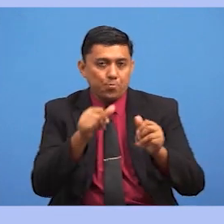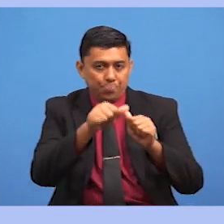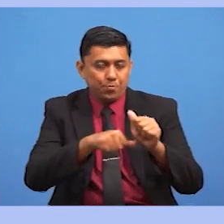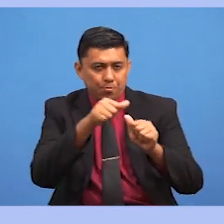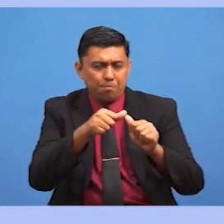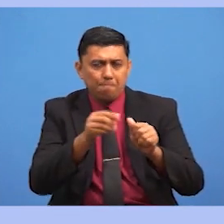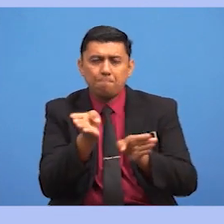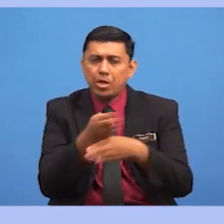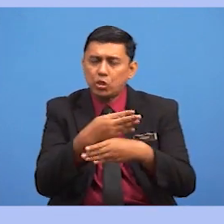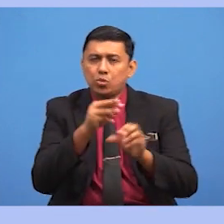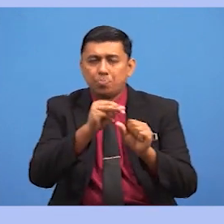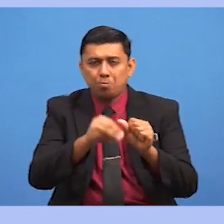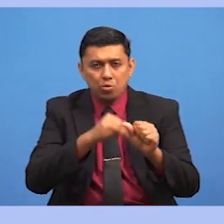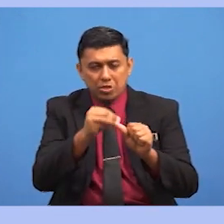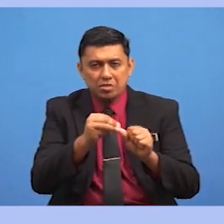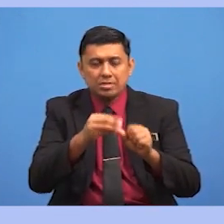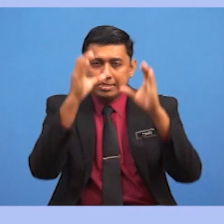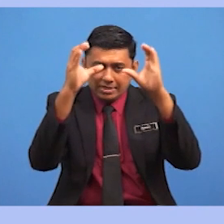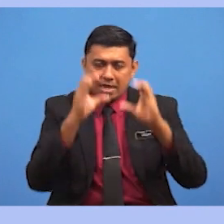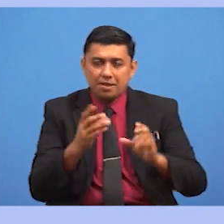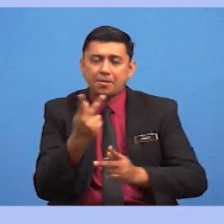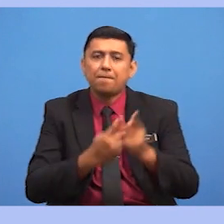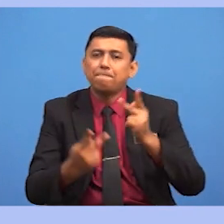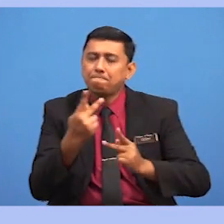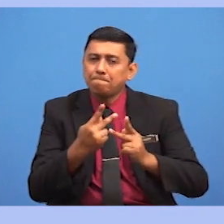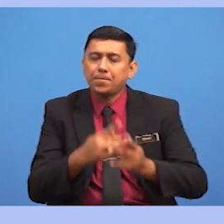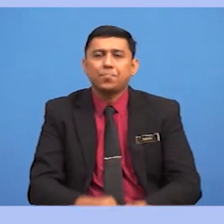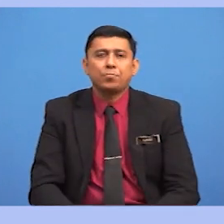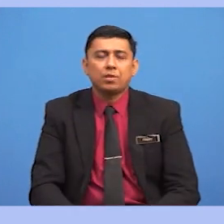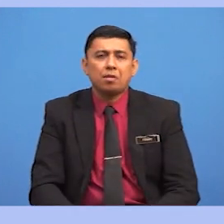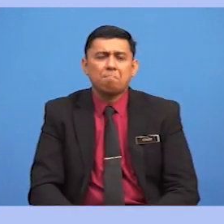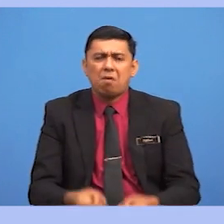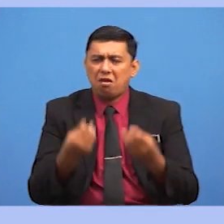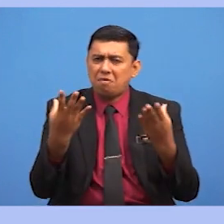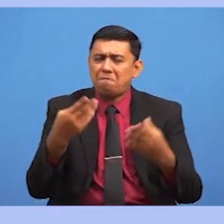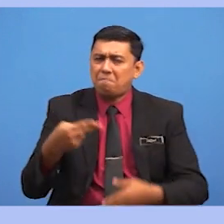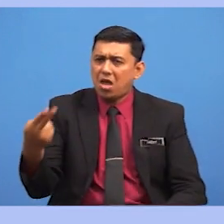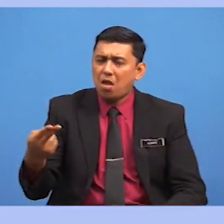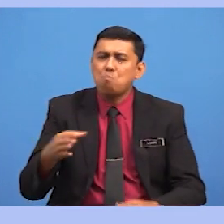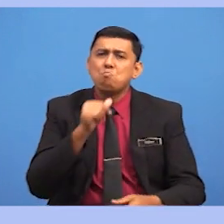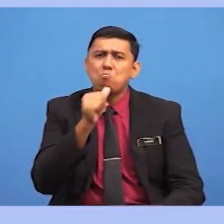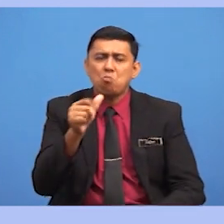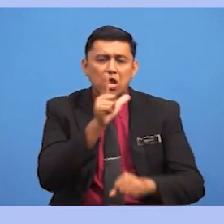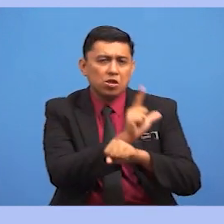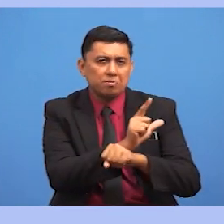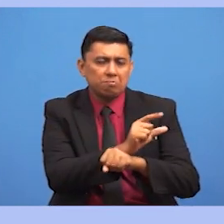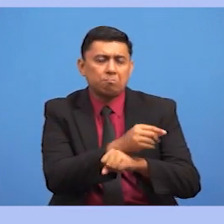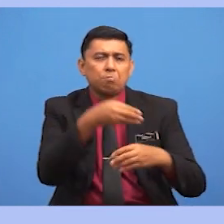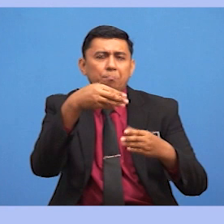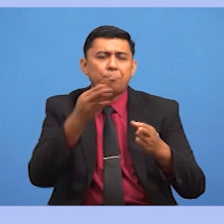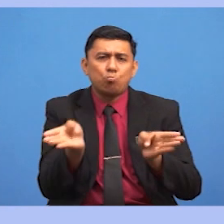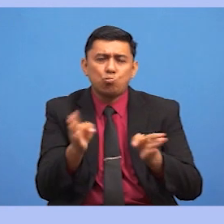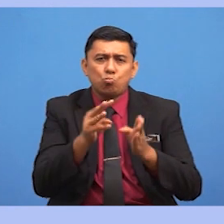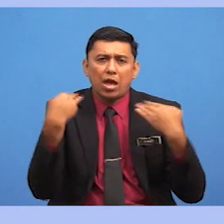molekul ini adalah secara kimia. Kebanyakan bahan bukan logam wujud dalam bentuk molekul.